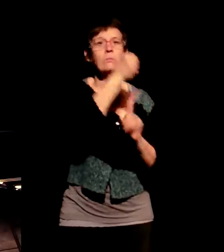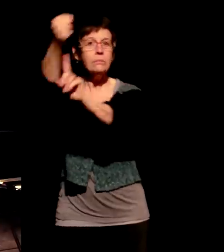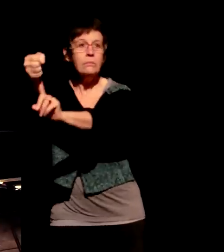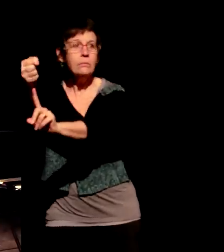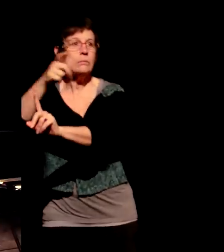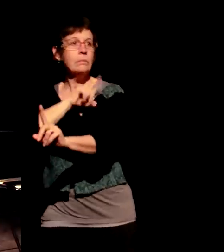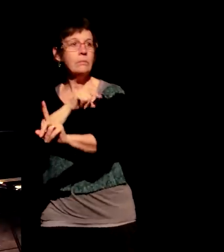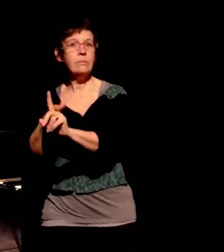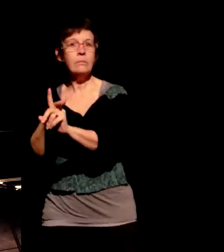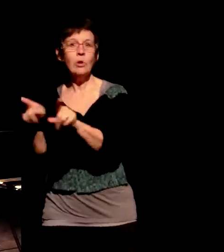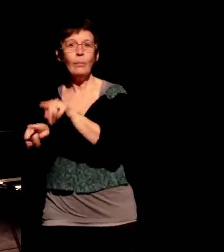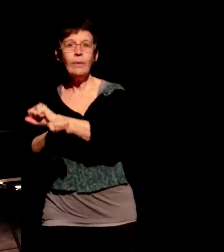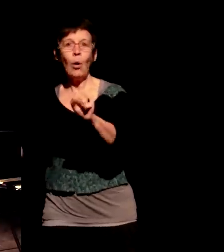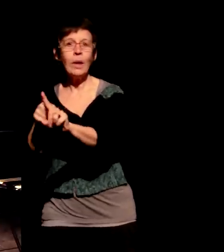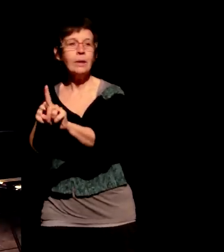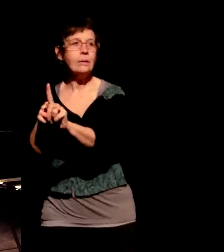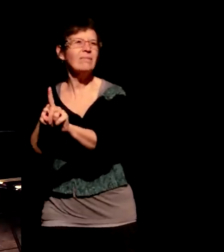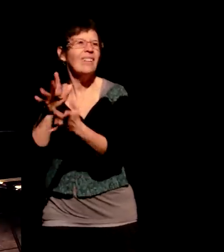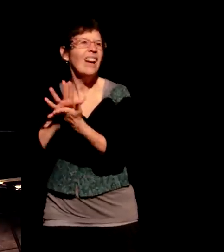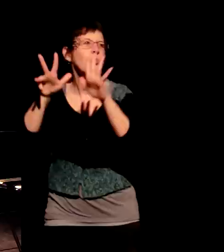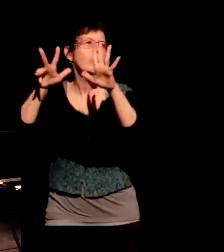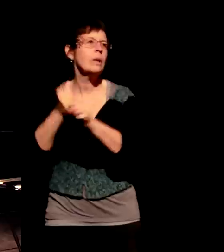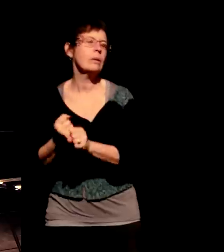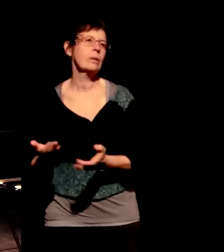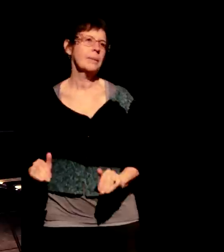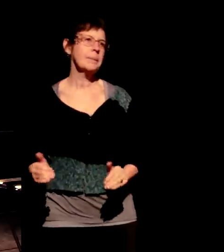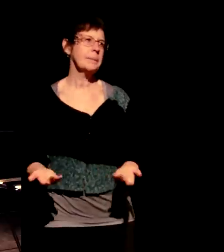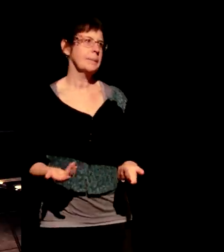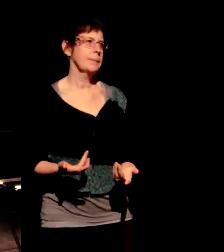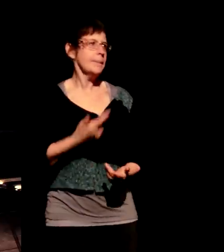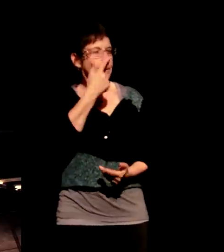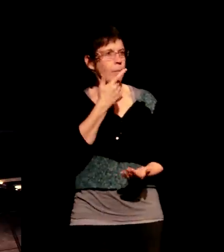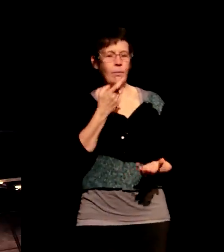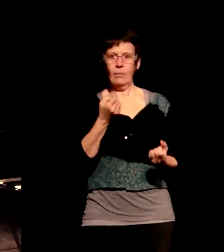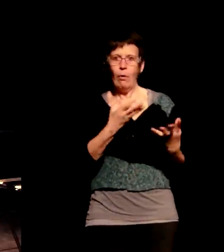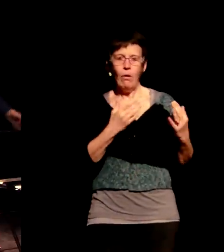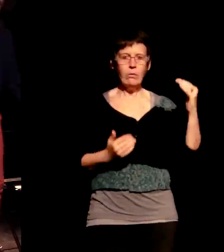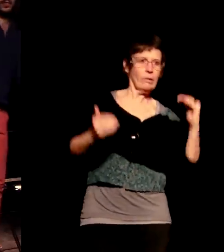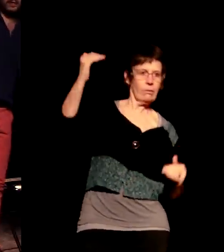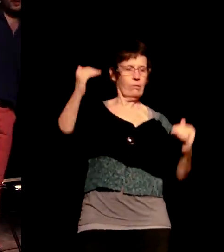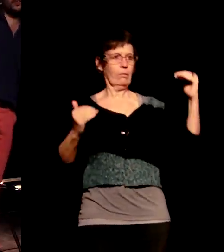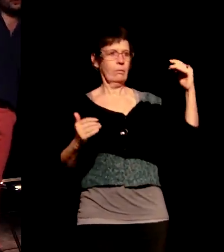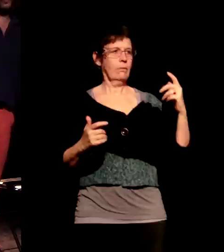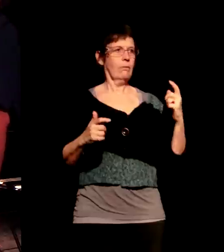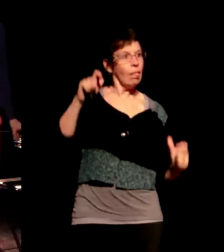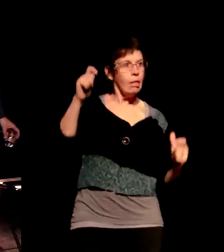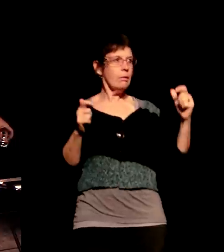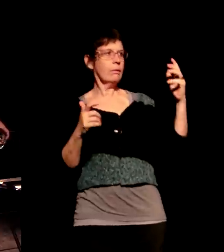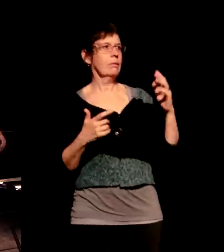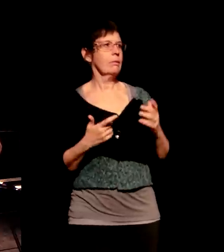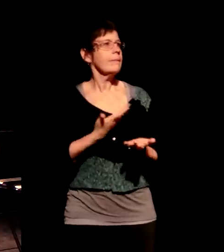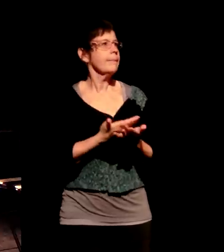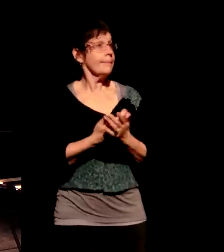Donc de se demander qu'est-ce que ça crée dans la société, ce déséquilibre-là. Et d'où il vient. Et malheureusement, le truc,